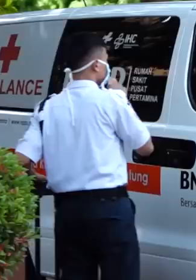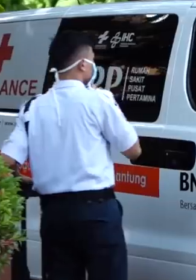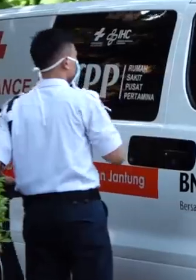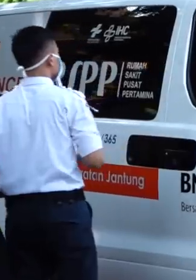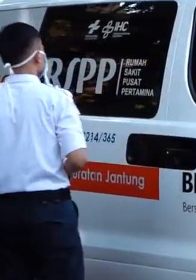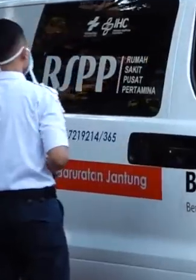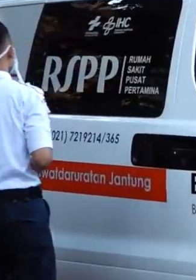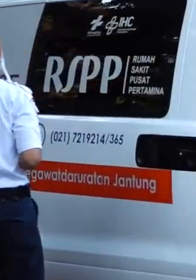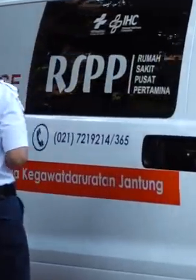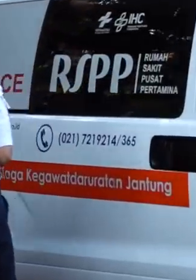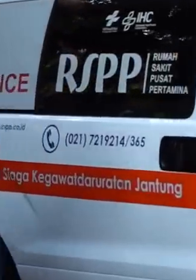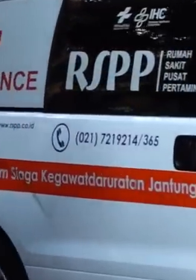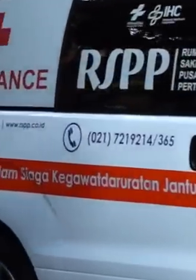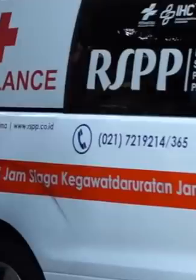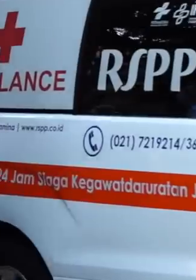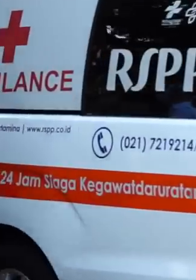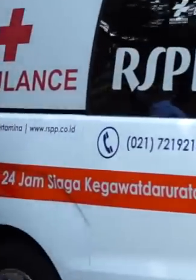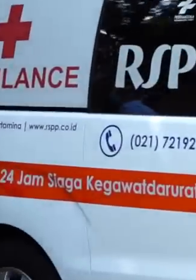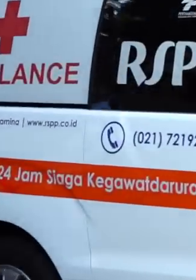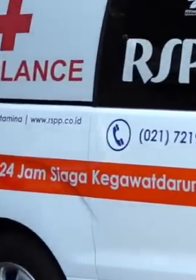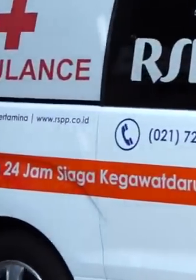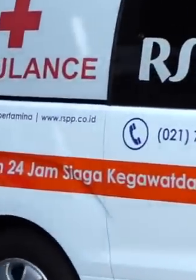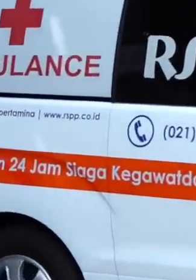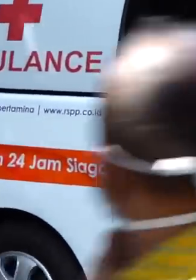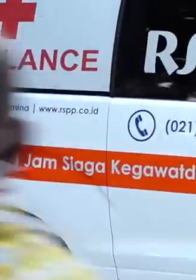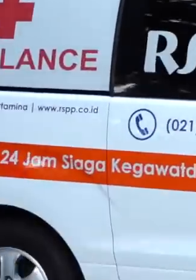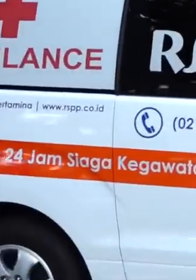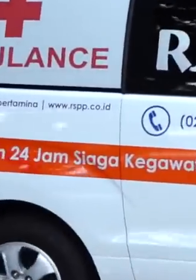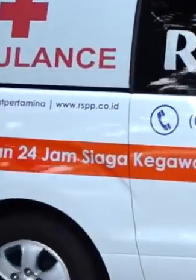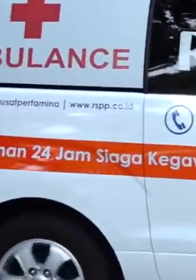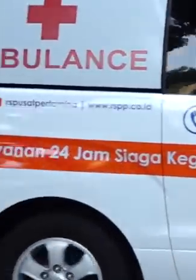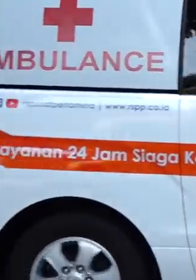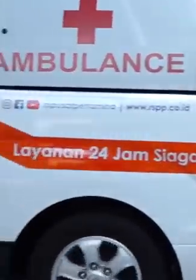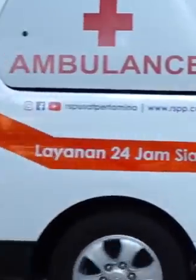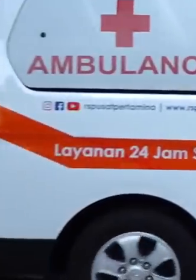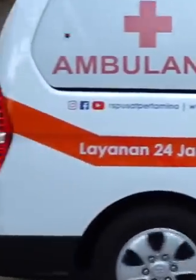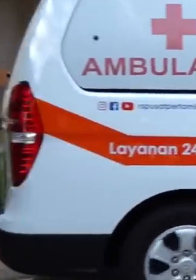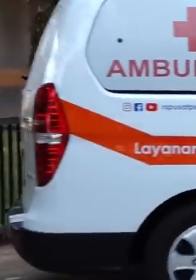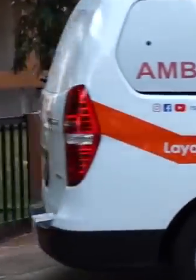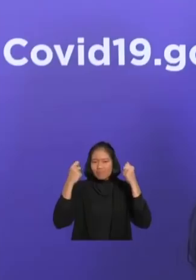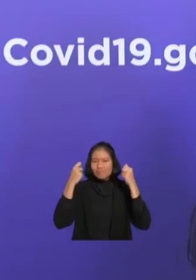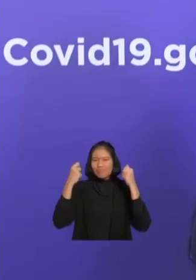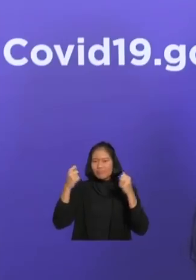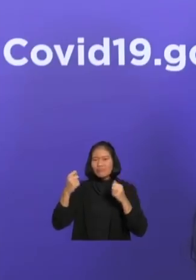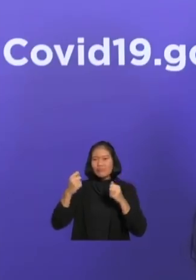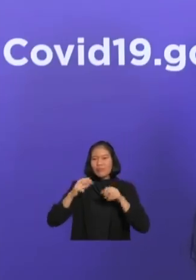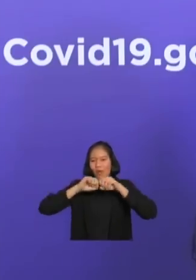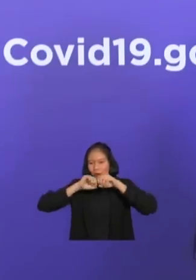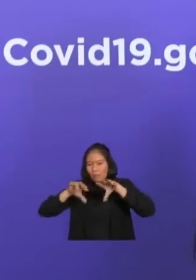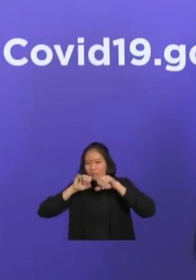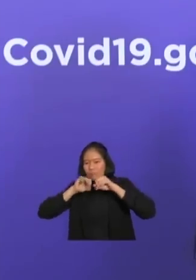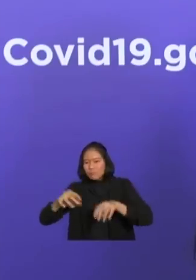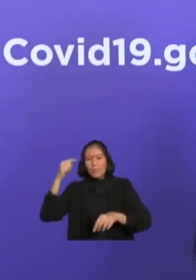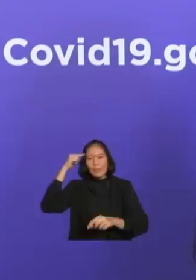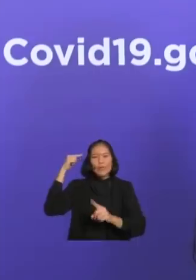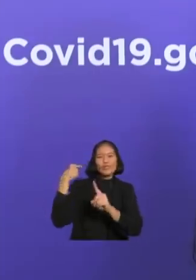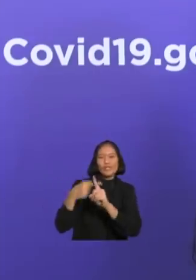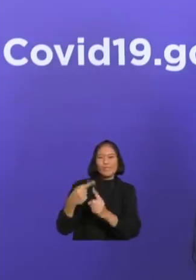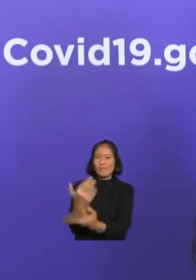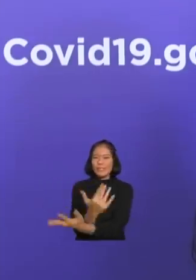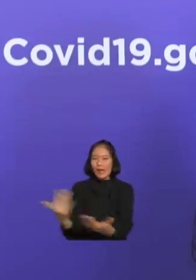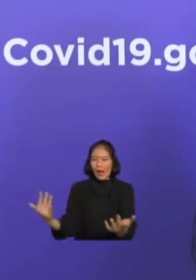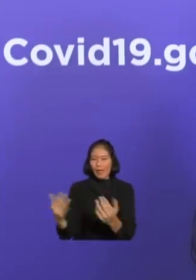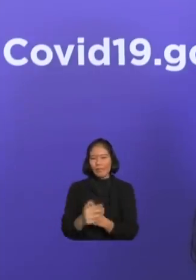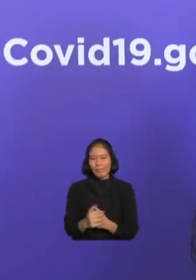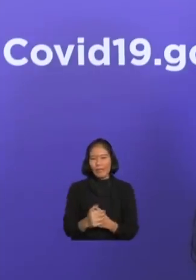rumah dari tim medis jadi sehari-hari kita masih tetap melakukan pasca pengen dan hosting experience dan juga Kami